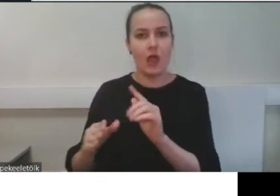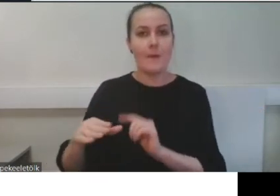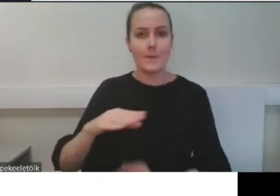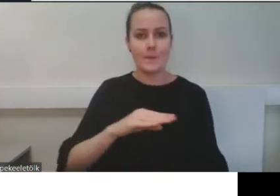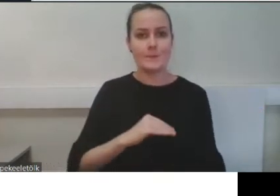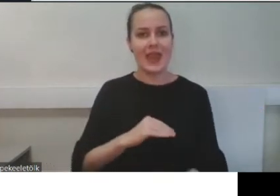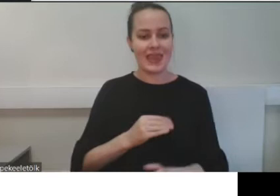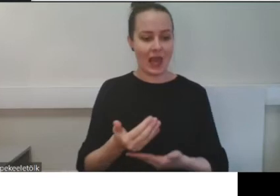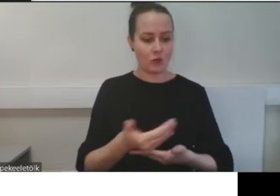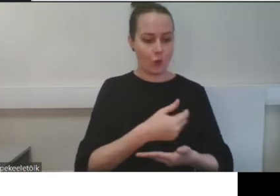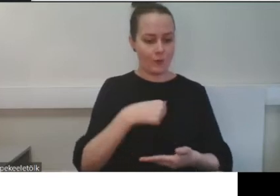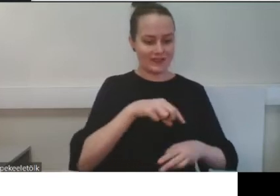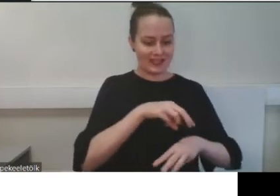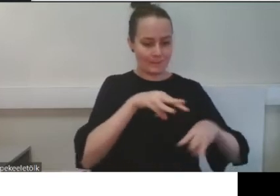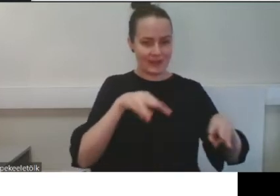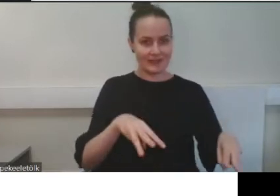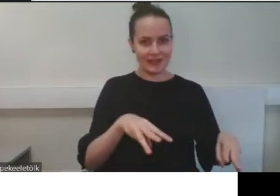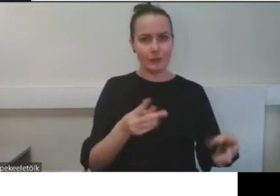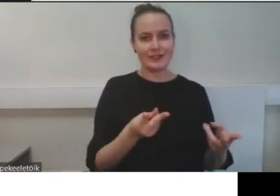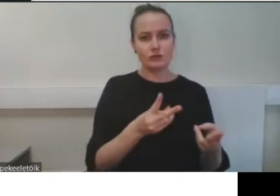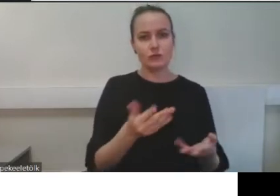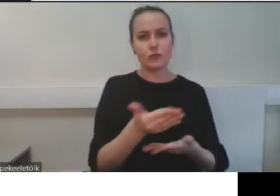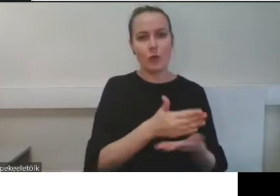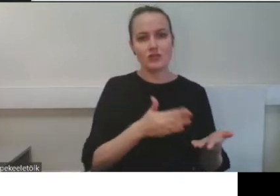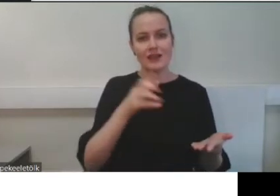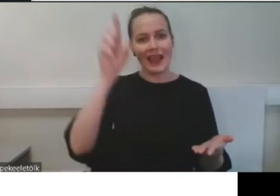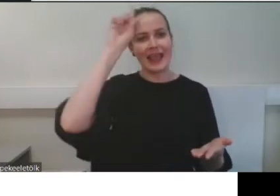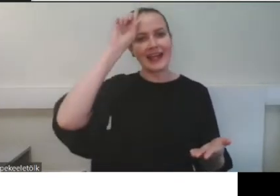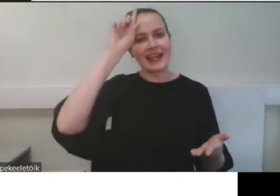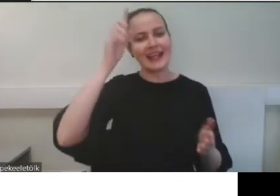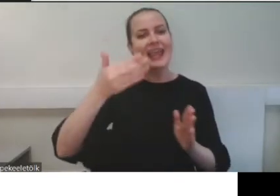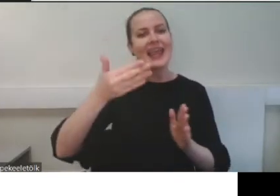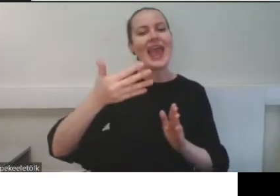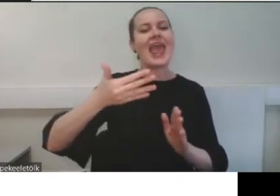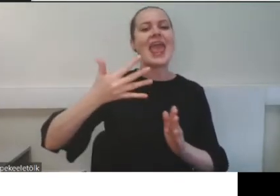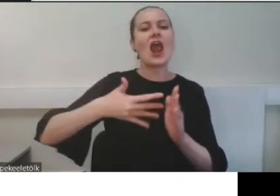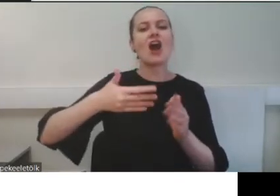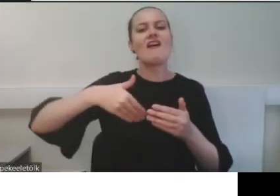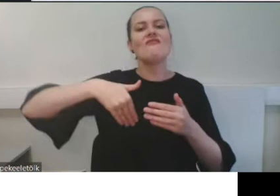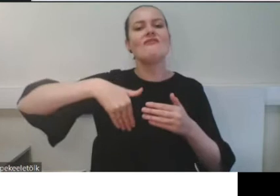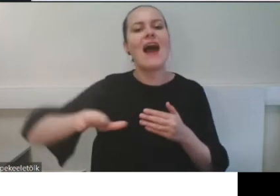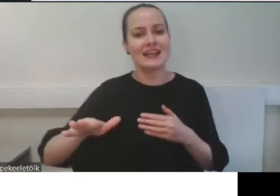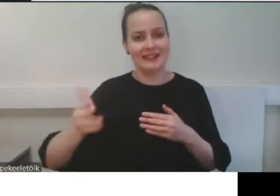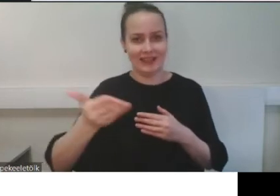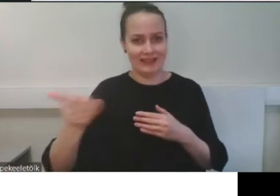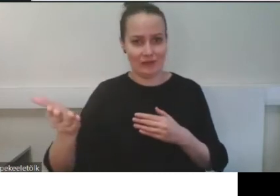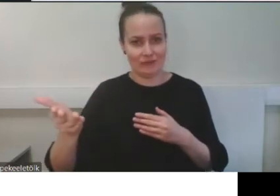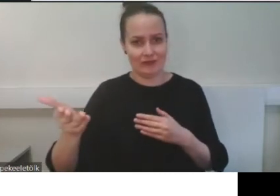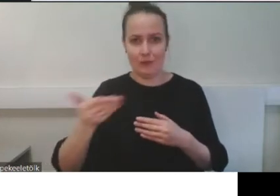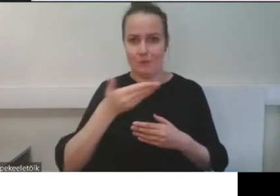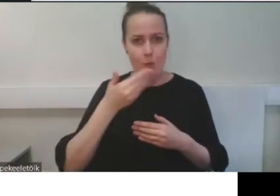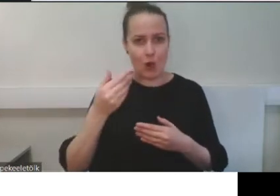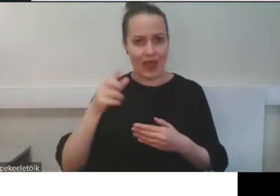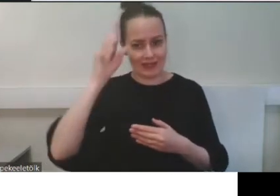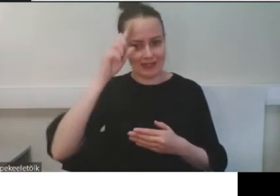osakaal, aga me teame, et edaspidi me oleme planeerinud koguda neid